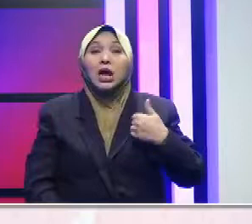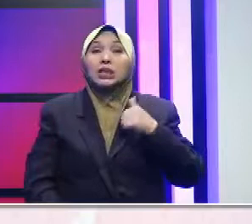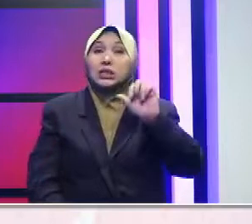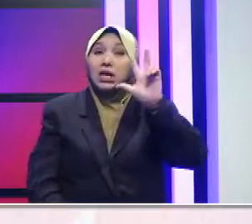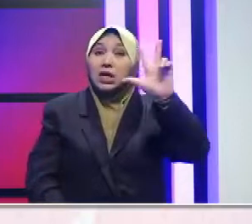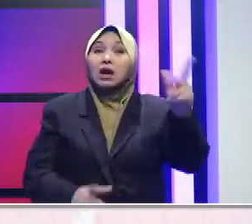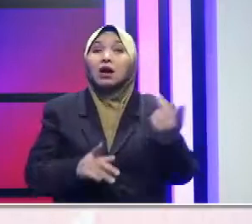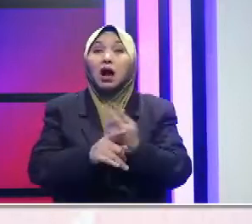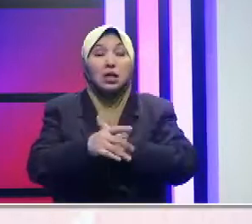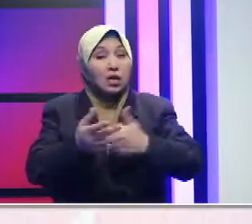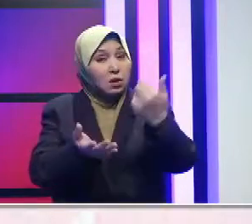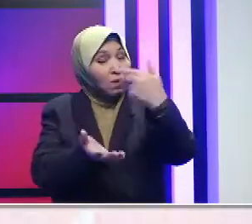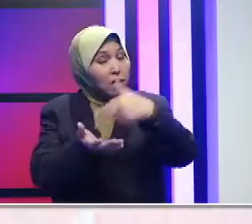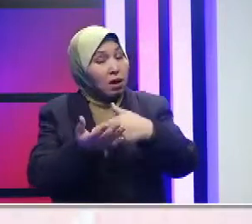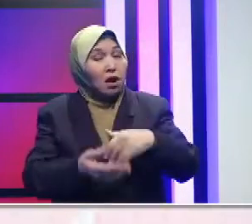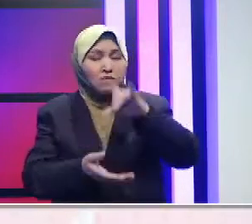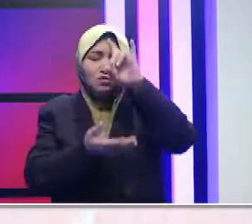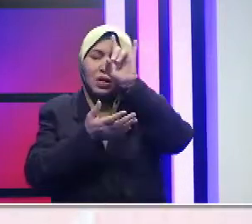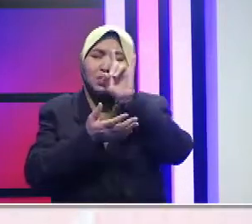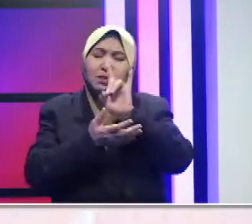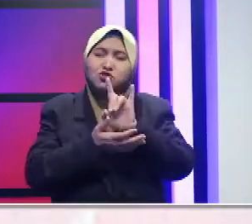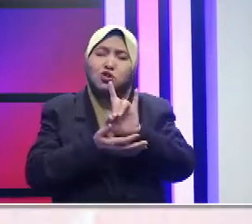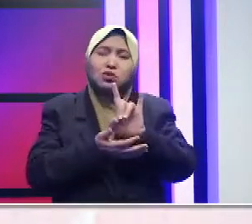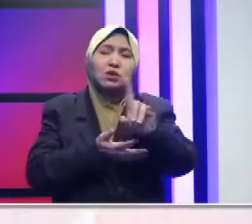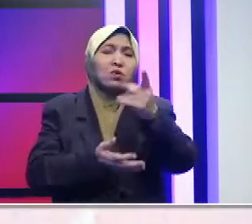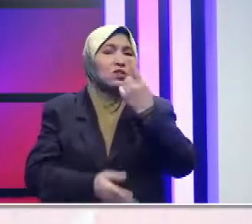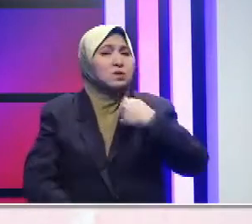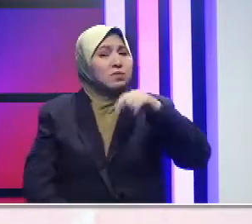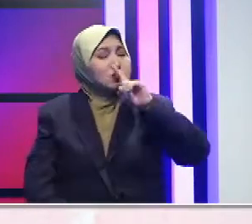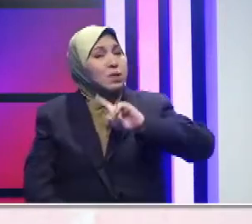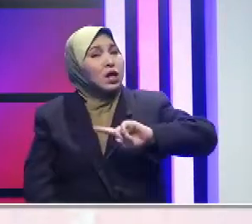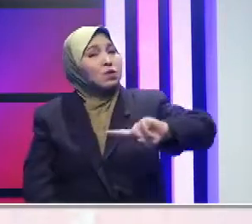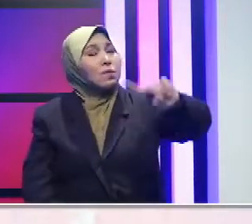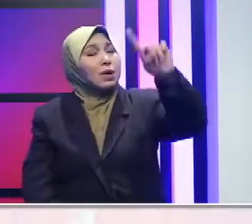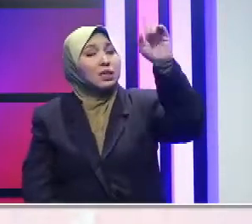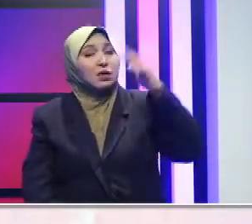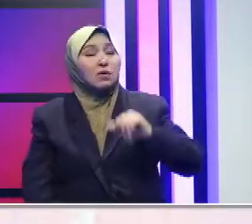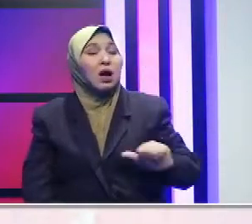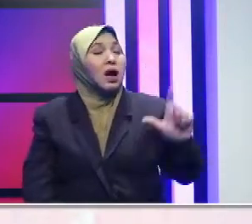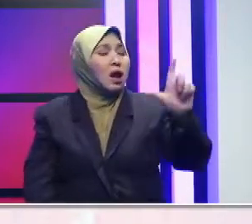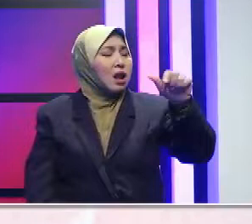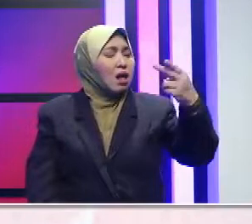diulang, antaranya auzubillahi minasyaitanirrajim, bismillahirrahmanirrahim,